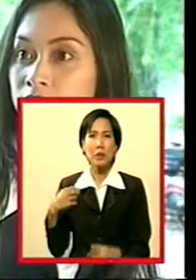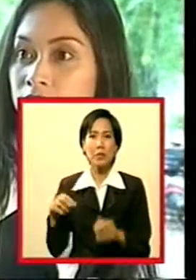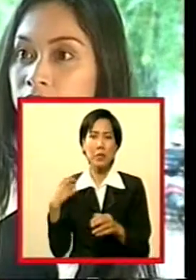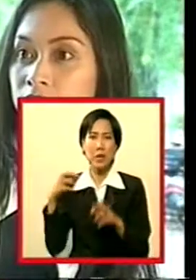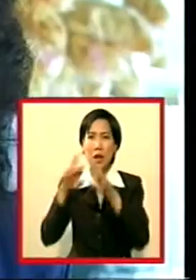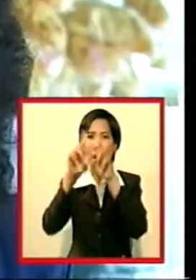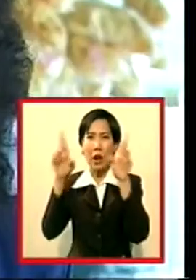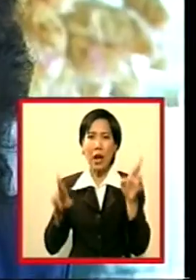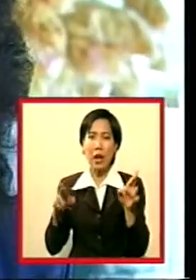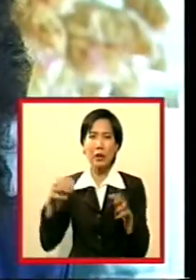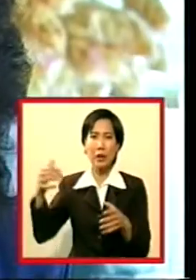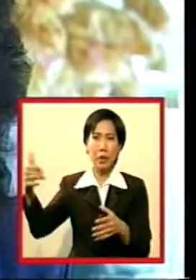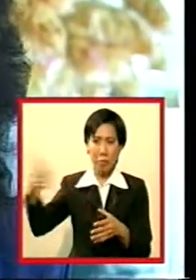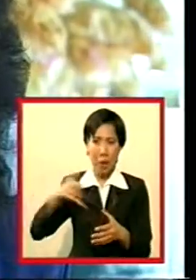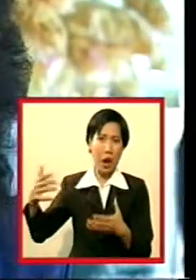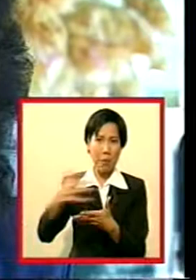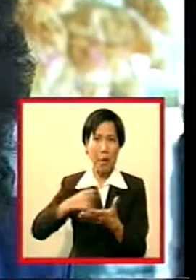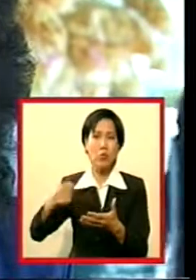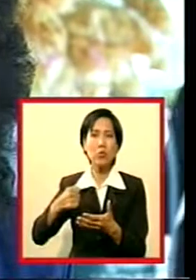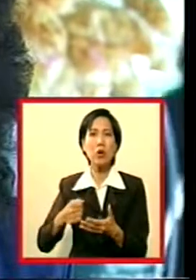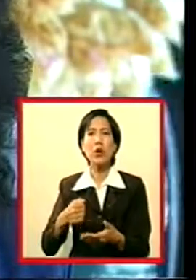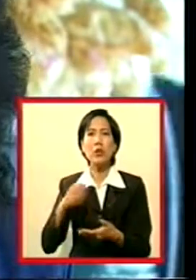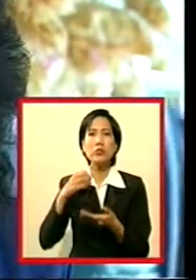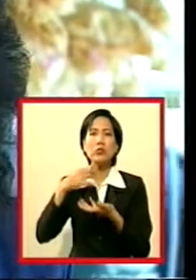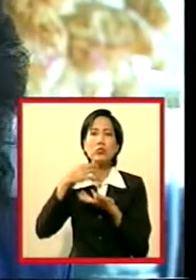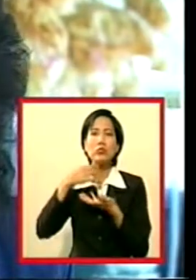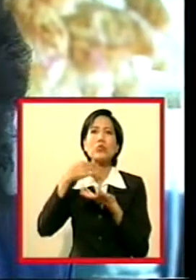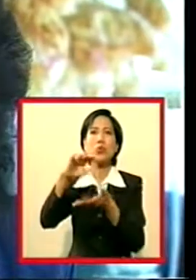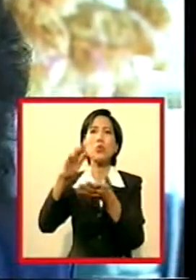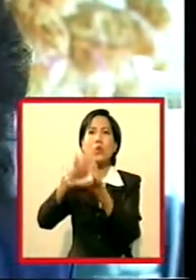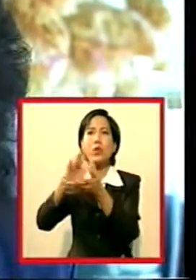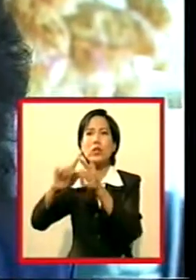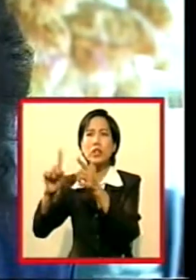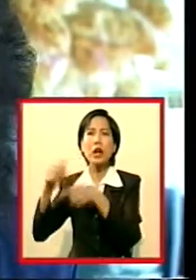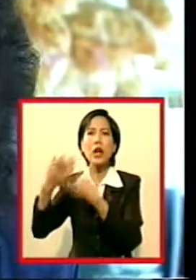เขามาติดต่อรับเราแล้วเราก็ไปส่งแล้วก็ส่งตามโรงเรียนและร้านค้าทั่ว